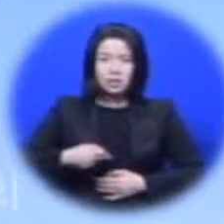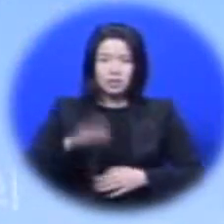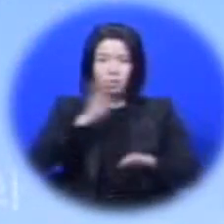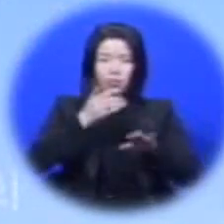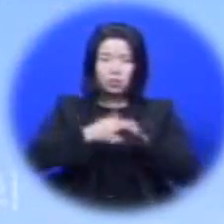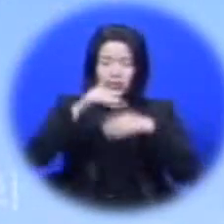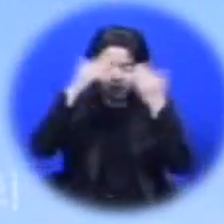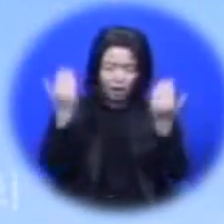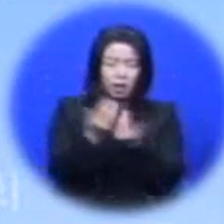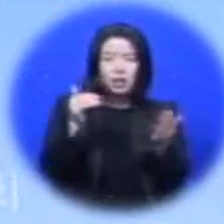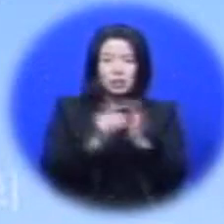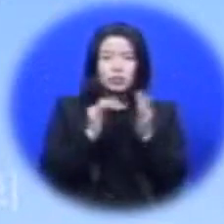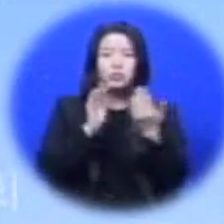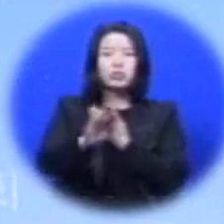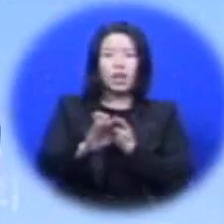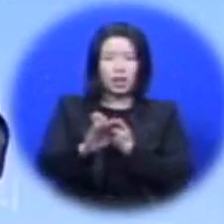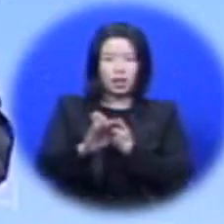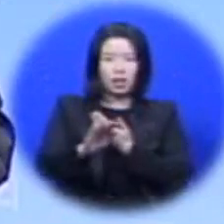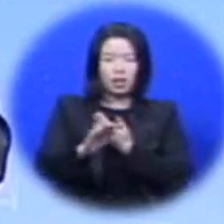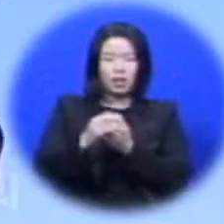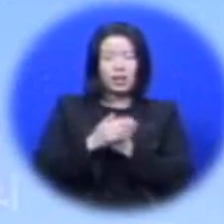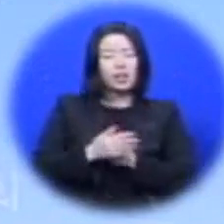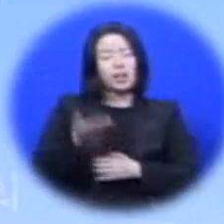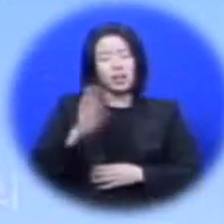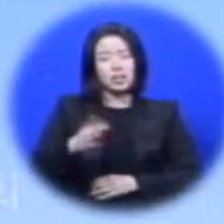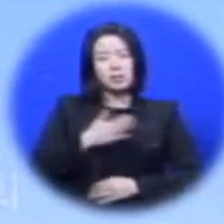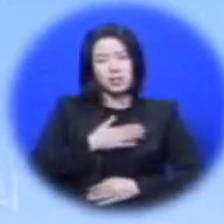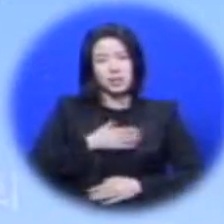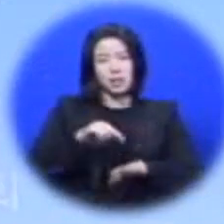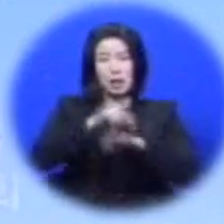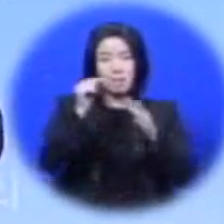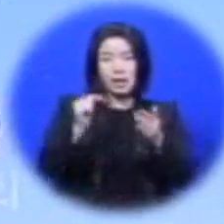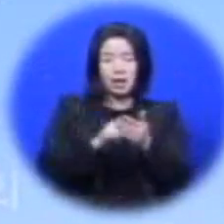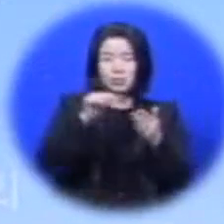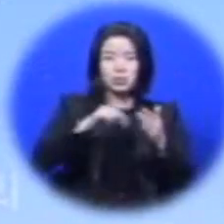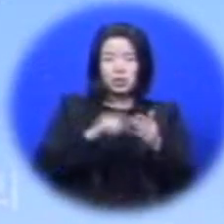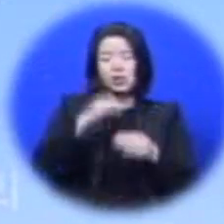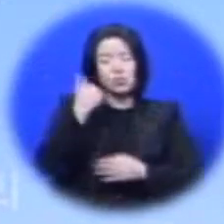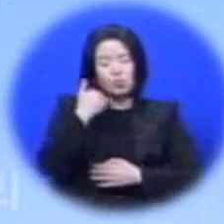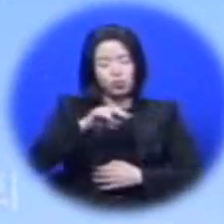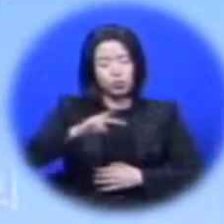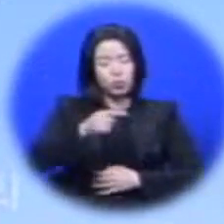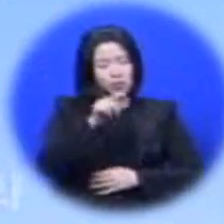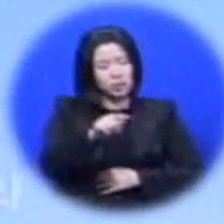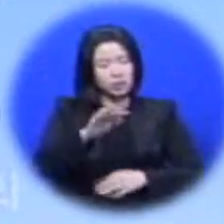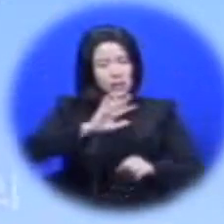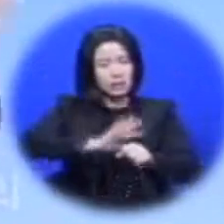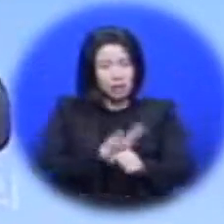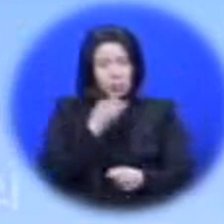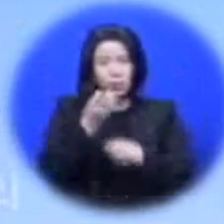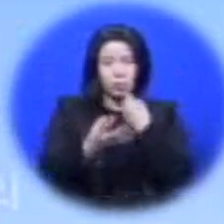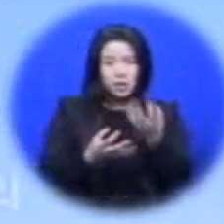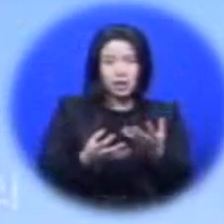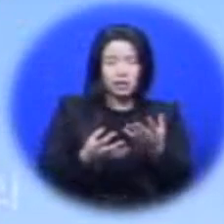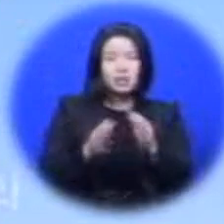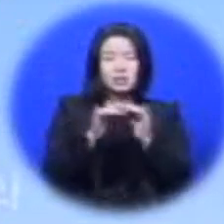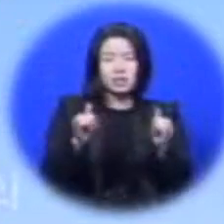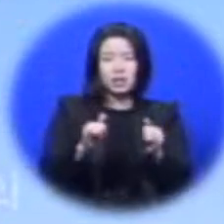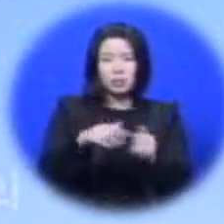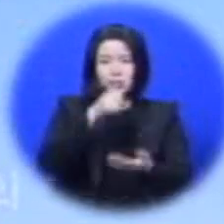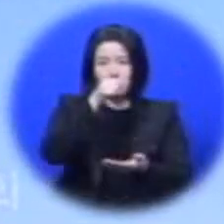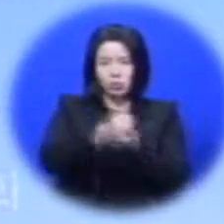마치고. 그러나 제 마음속에는 누구도 그 잘못을 고백하는 사람을 정죄하는